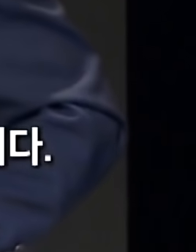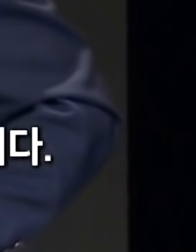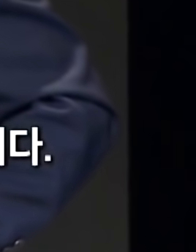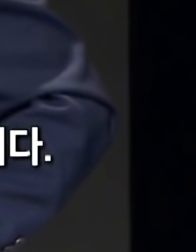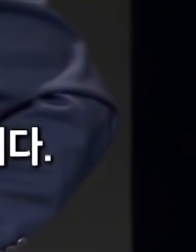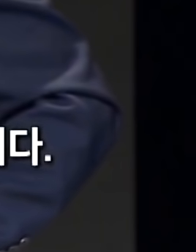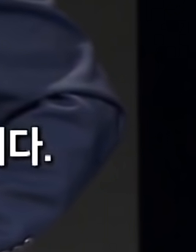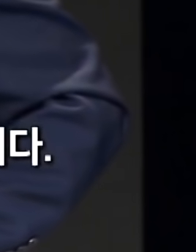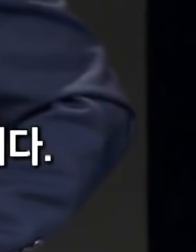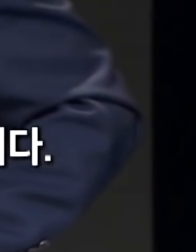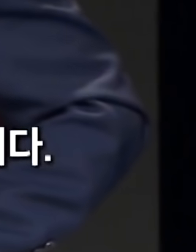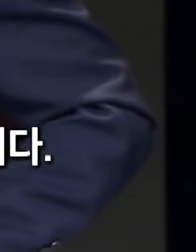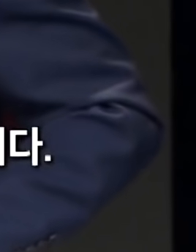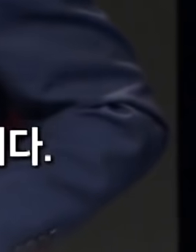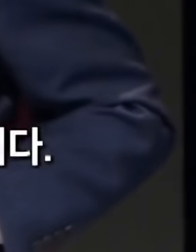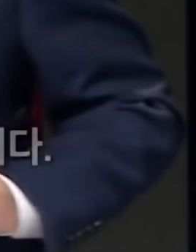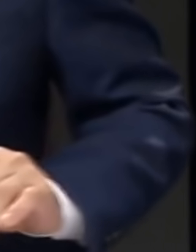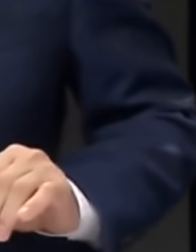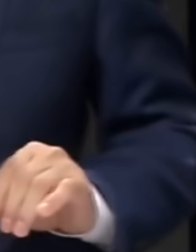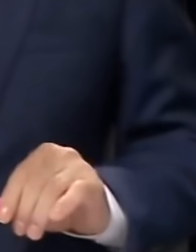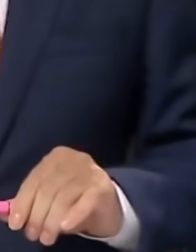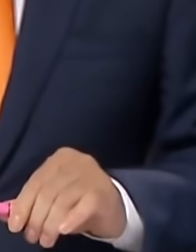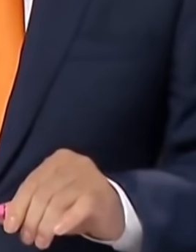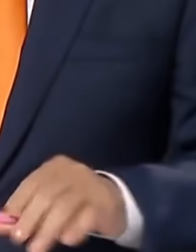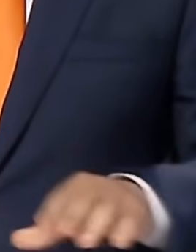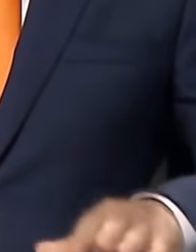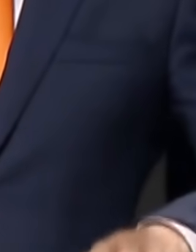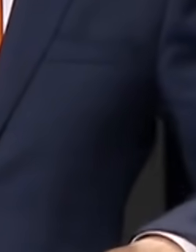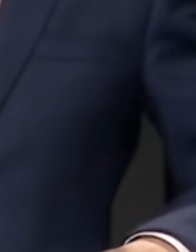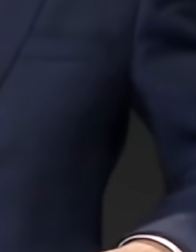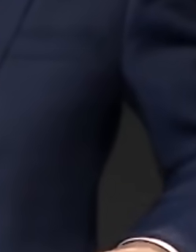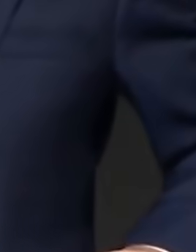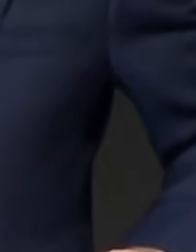그게 현실화가 됩니다. 공부 좀 제대로 해주십시오.